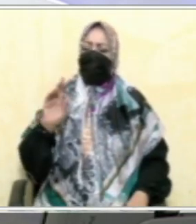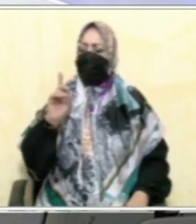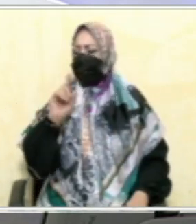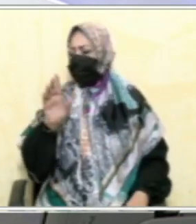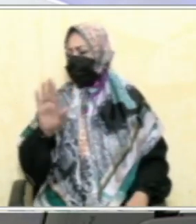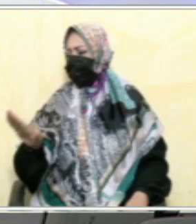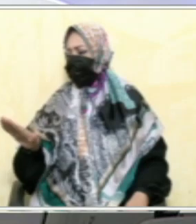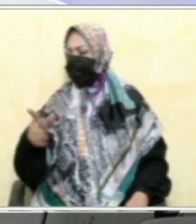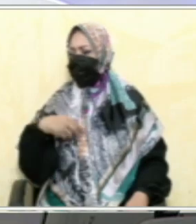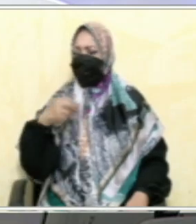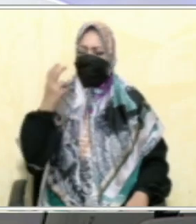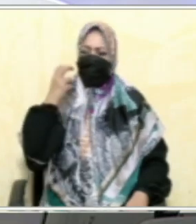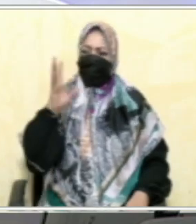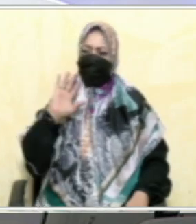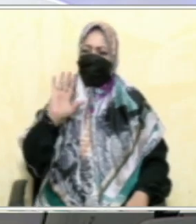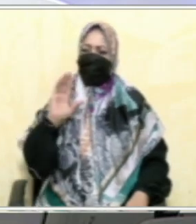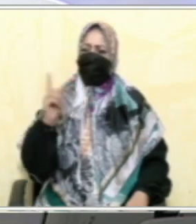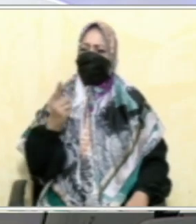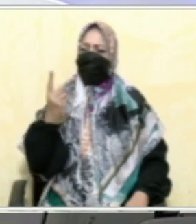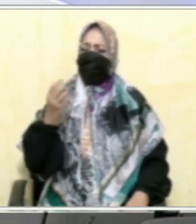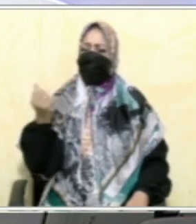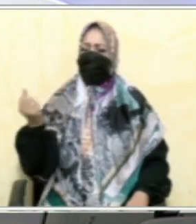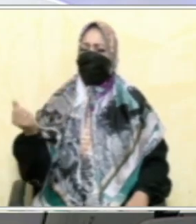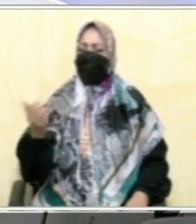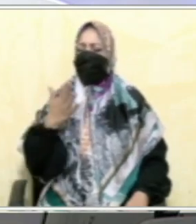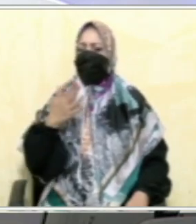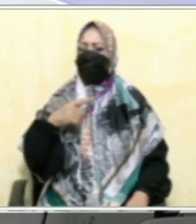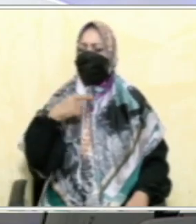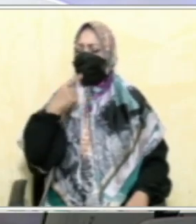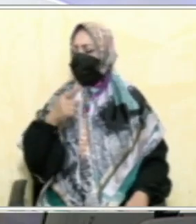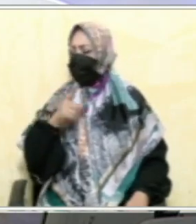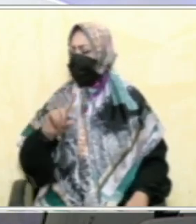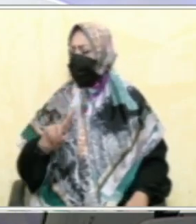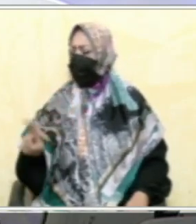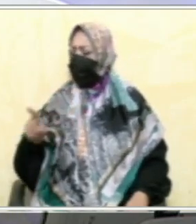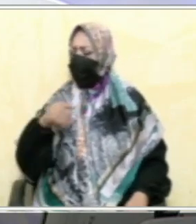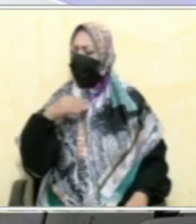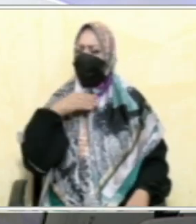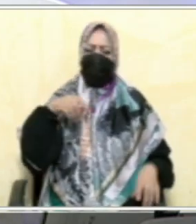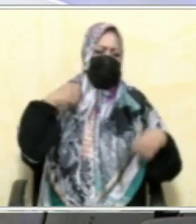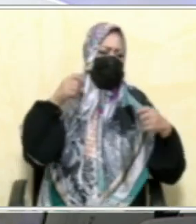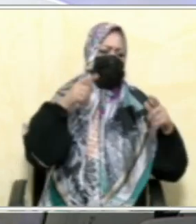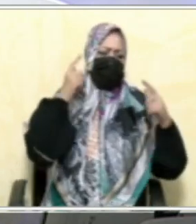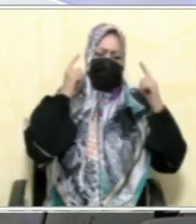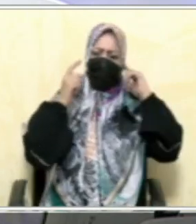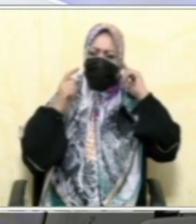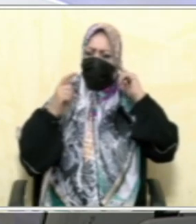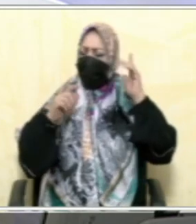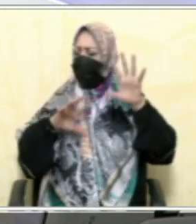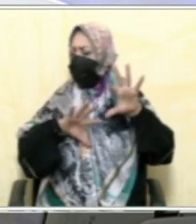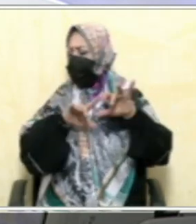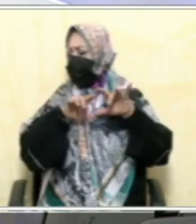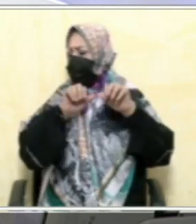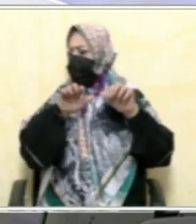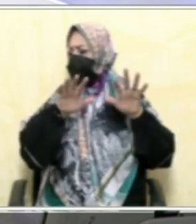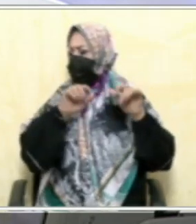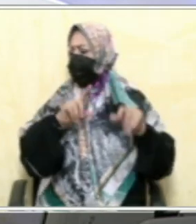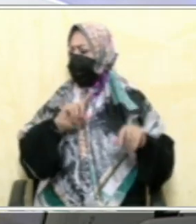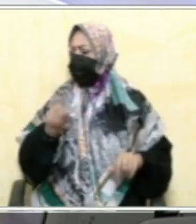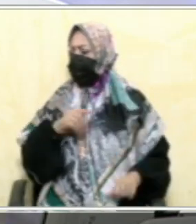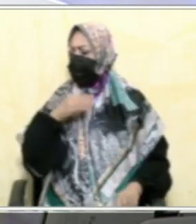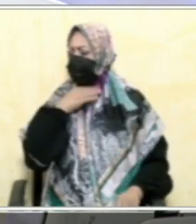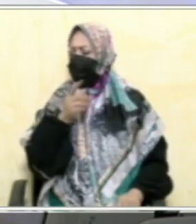المساومين من الناس وتقول هذه ما تضحيش، وسألنا الشيخ فلان، أنت الشيخ فلان لما سألت على الحبة يعني يا